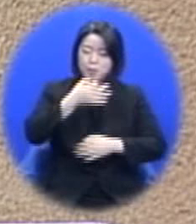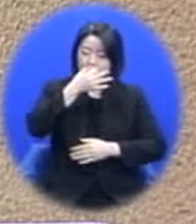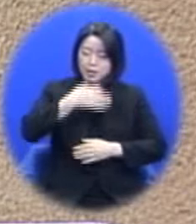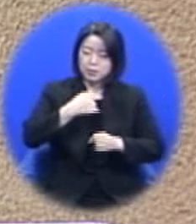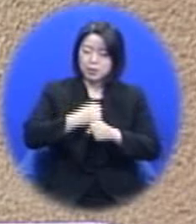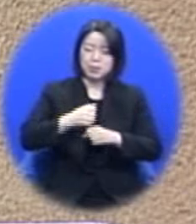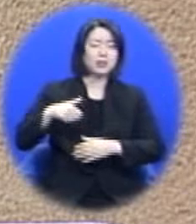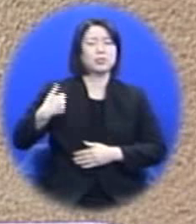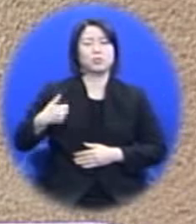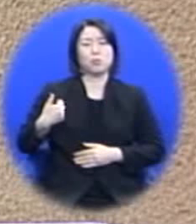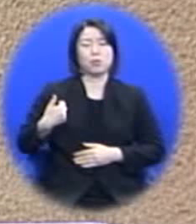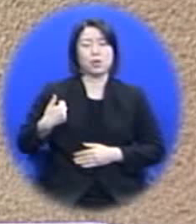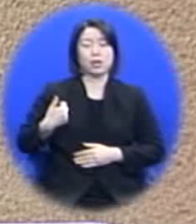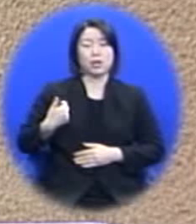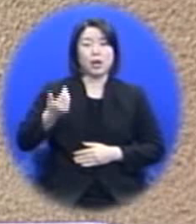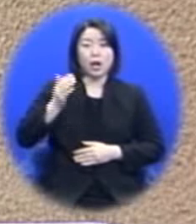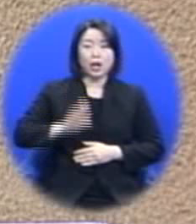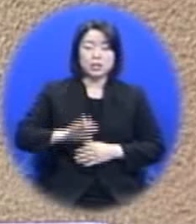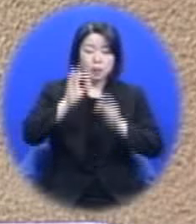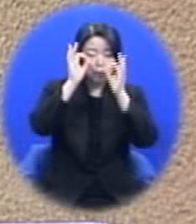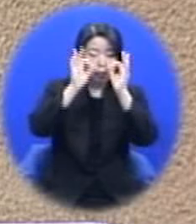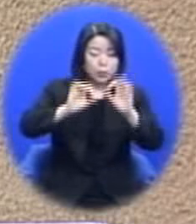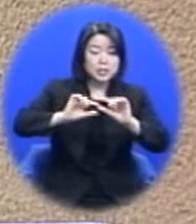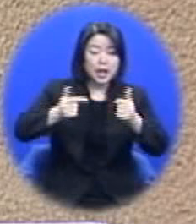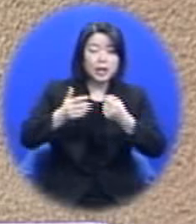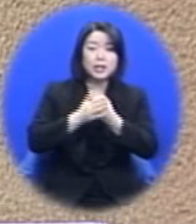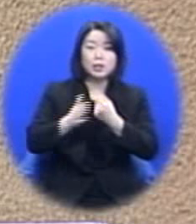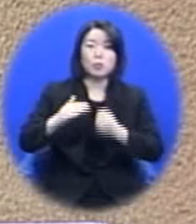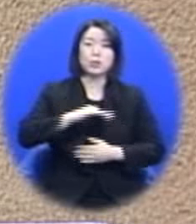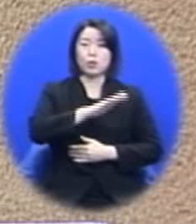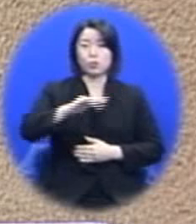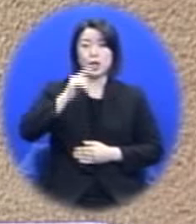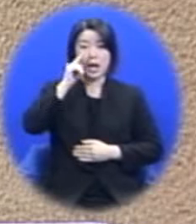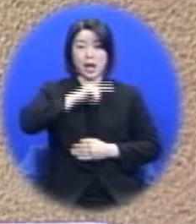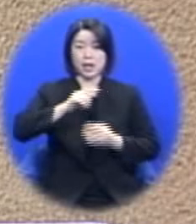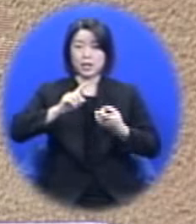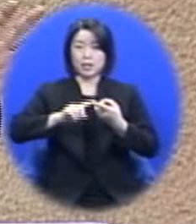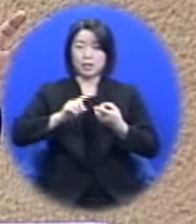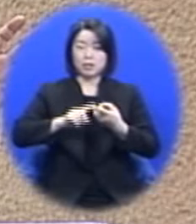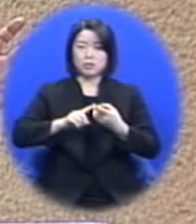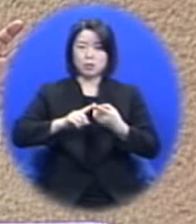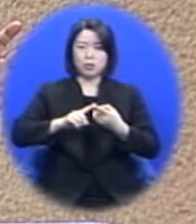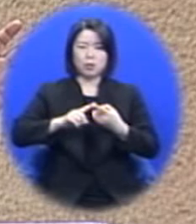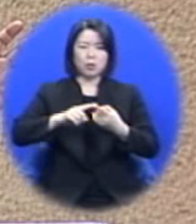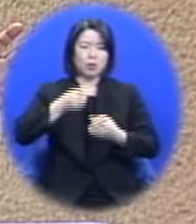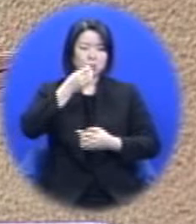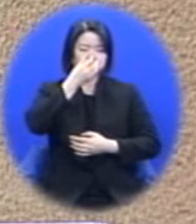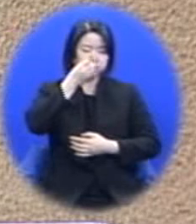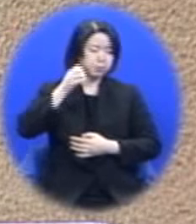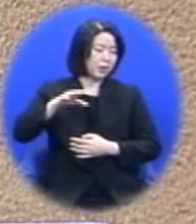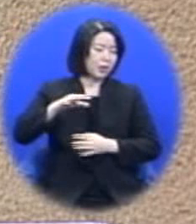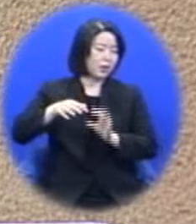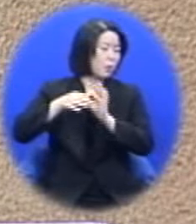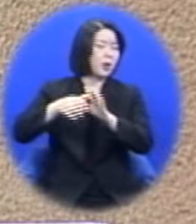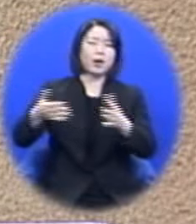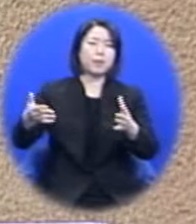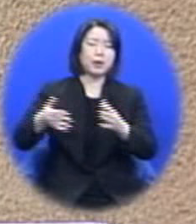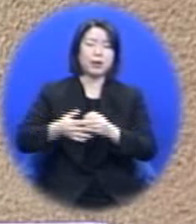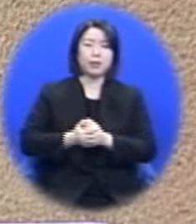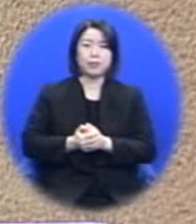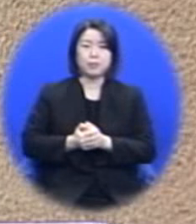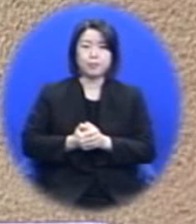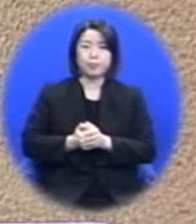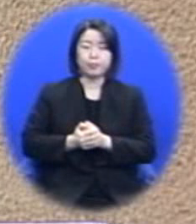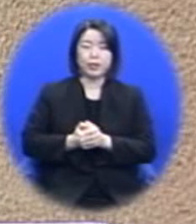모릅니다. 그런데도 보이지 않으니까 우리가 악에 대해서 무심합니다. 제가